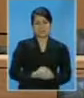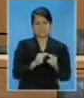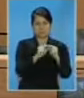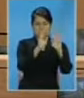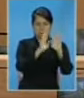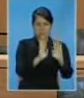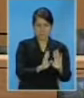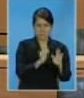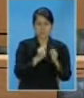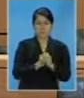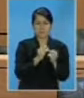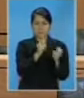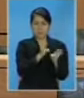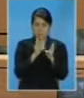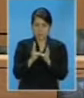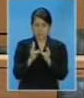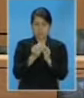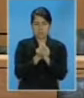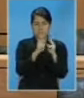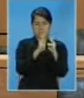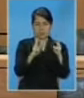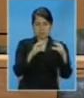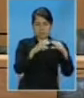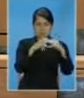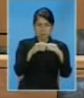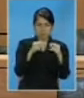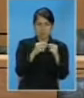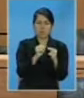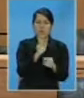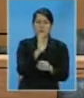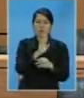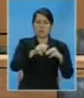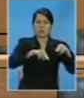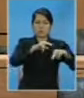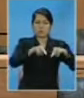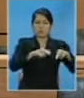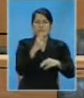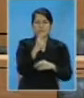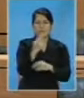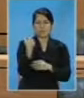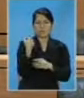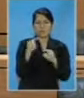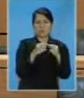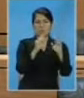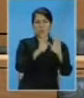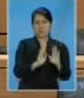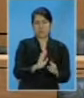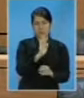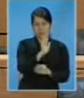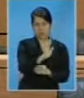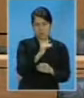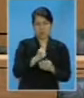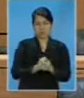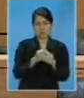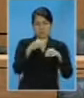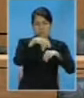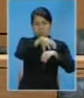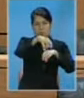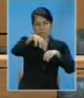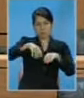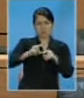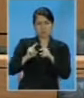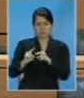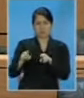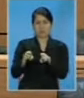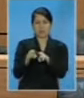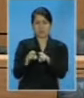คนิคที่กรรมาธิการได้ไปตรวจสอบแล้วมันเป็นเชิงทางเทคนิคที่หน่วยงานไหนเวลามีการติดตั้งกล้องวงจรปิดจะต้อง